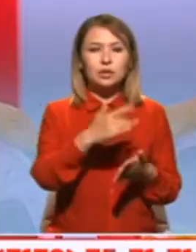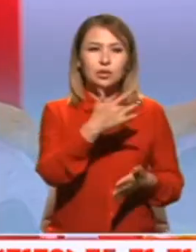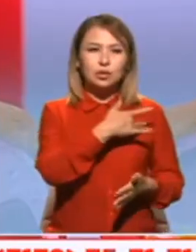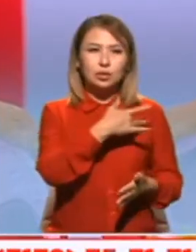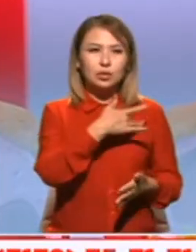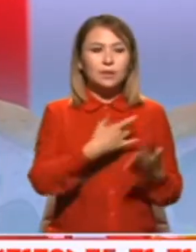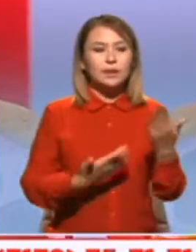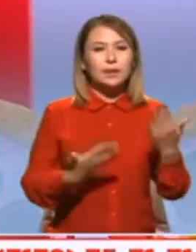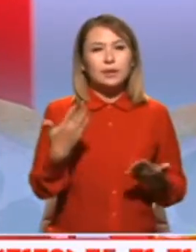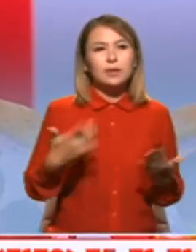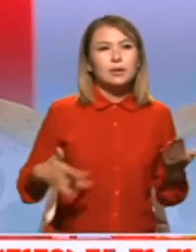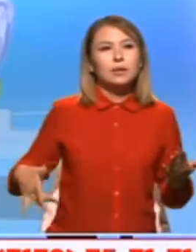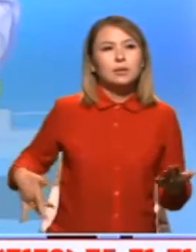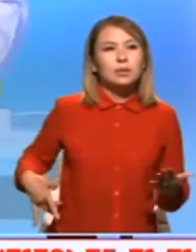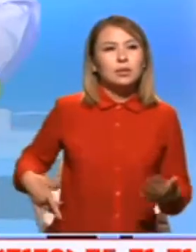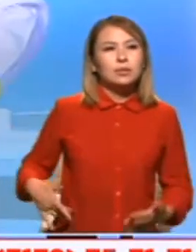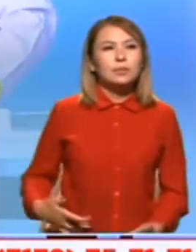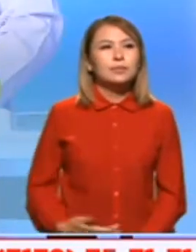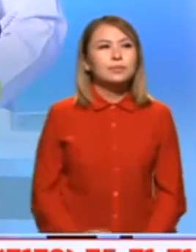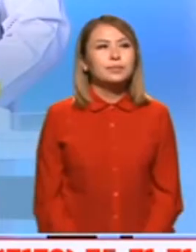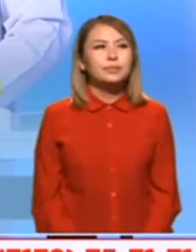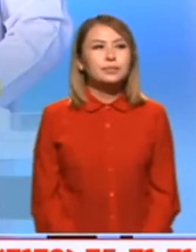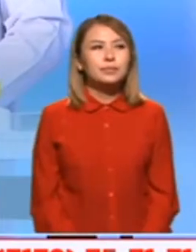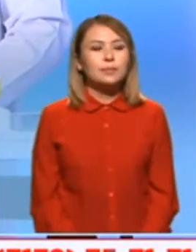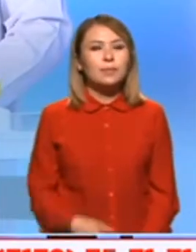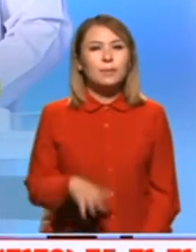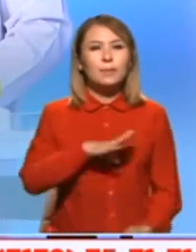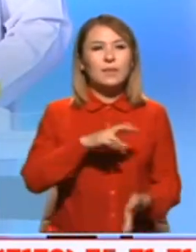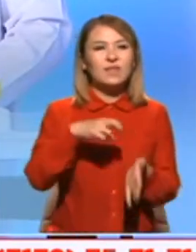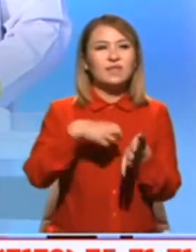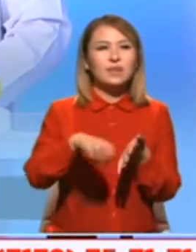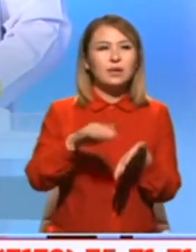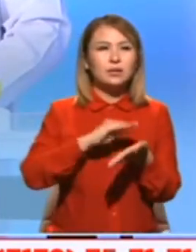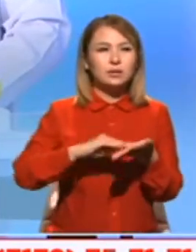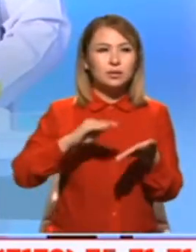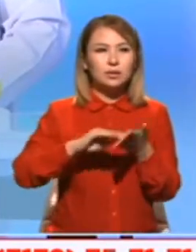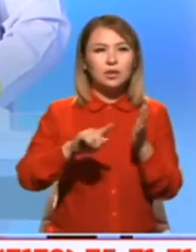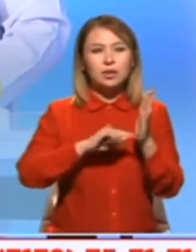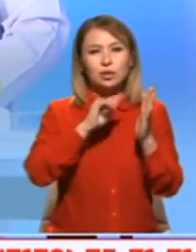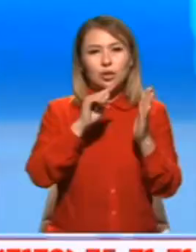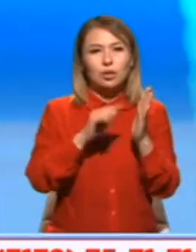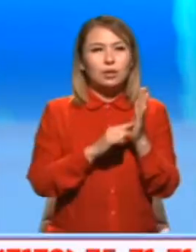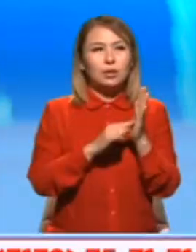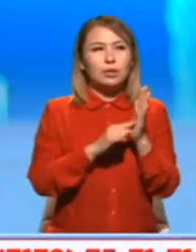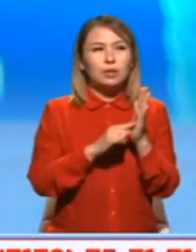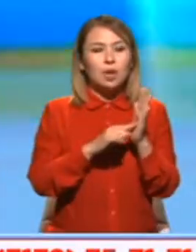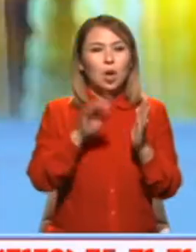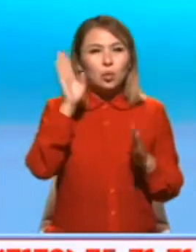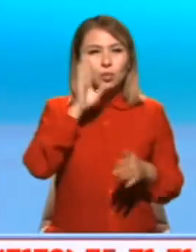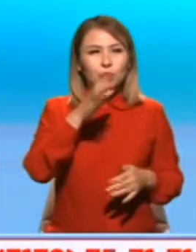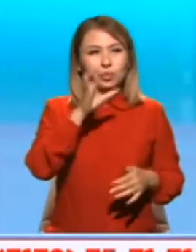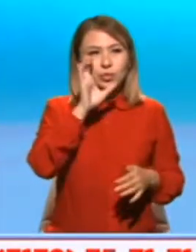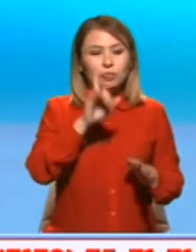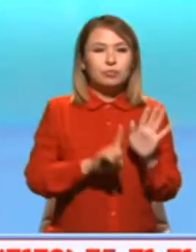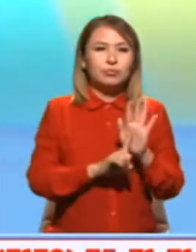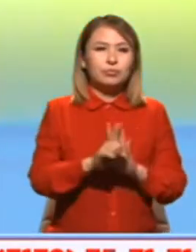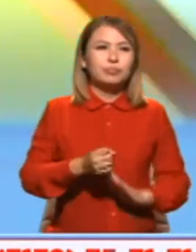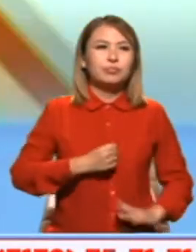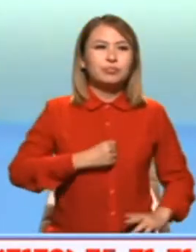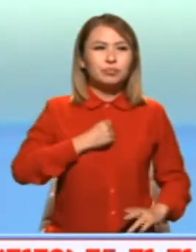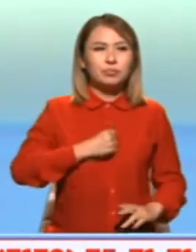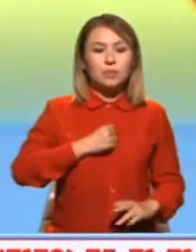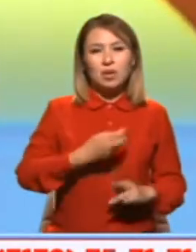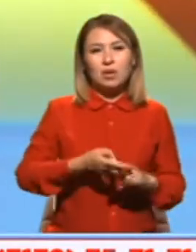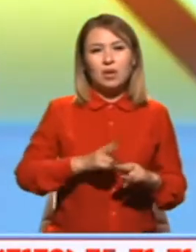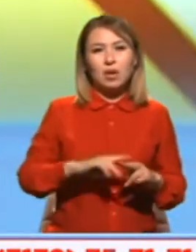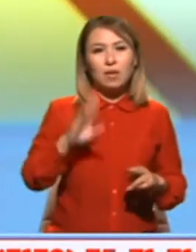ба деген сияқты. Абай Құрматханұлы, WhatsApp желісіне де сұрақтар келіп жатыр, көрермендер хабарласқан. Су ішсем жүрегім айнет дейді. Бір стақан